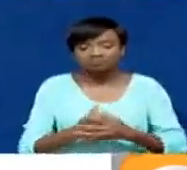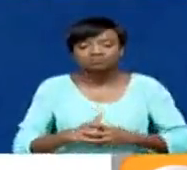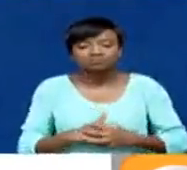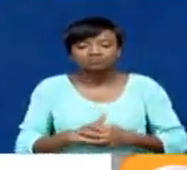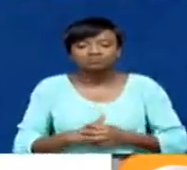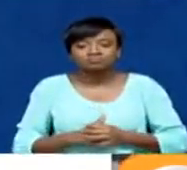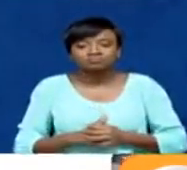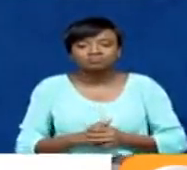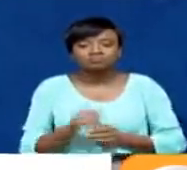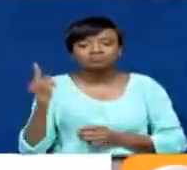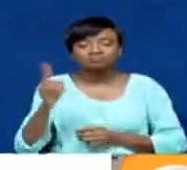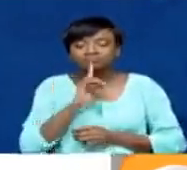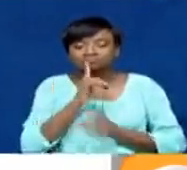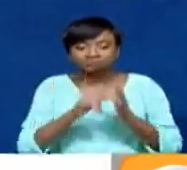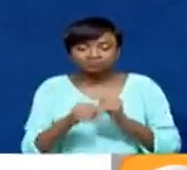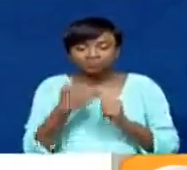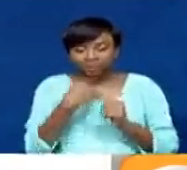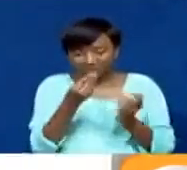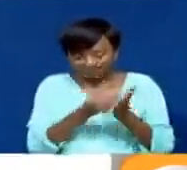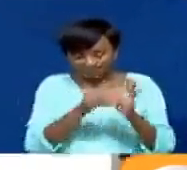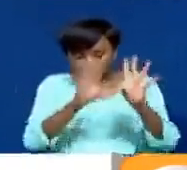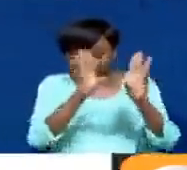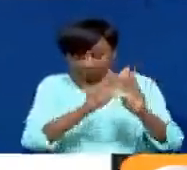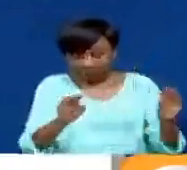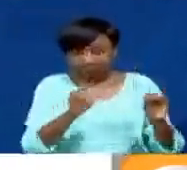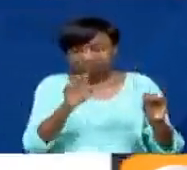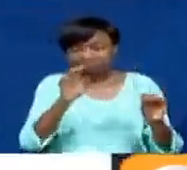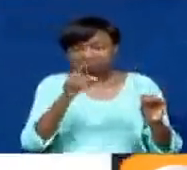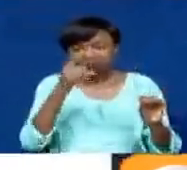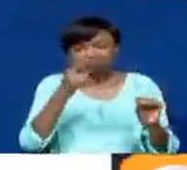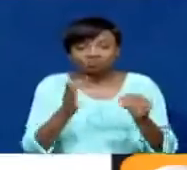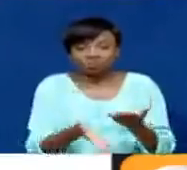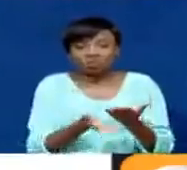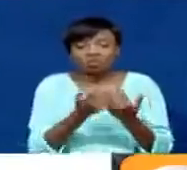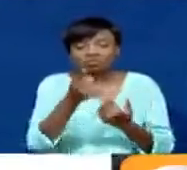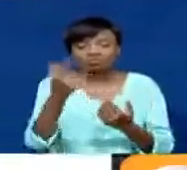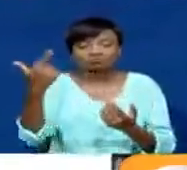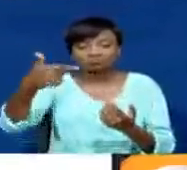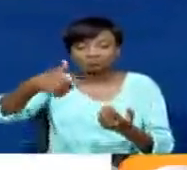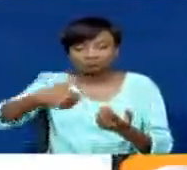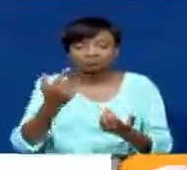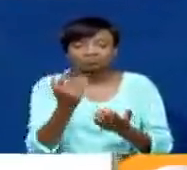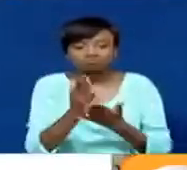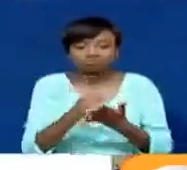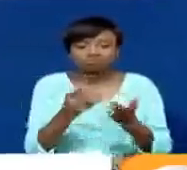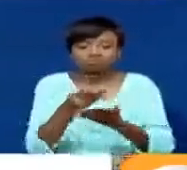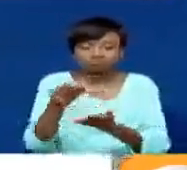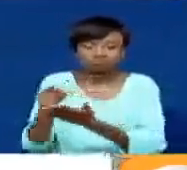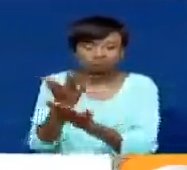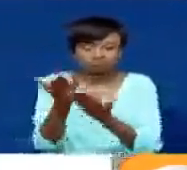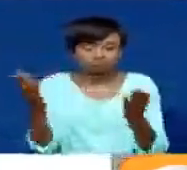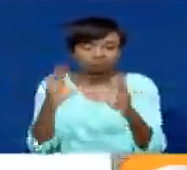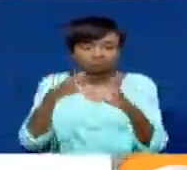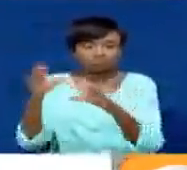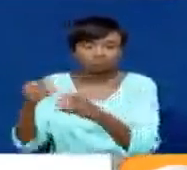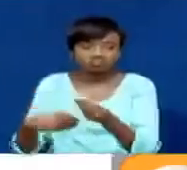kwa mara kwa fedha zilizokuwa zimetengewa hazina ya ustawi wa mafuta, na ambazo zimekuwa zikitumiwa kuwalipa wauzaji mafuta